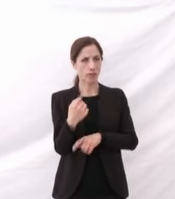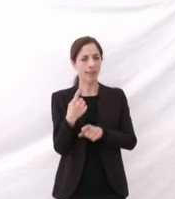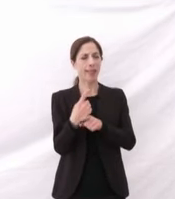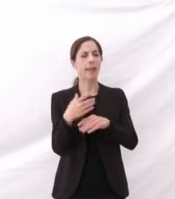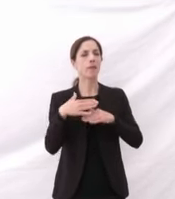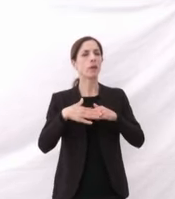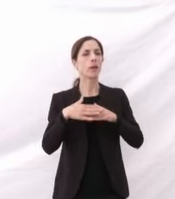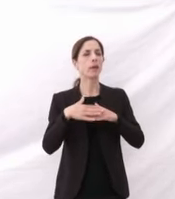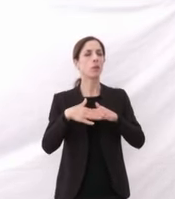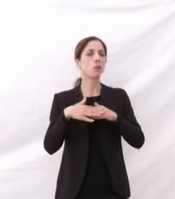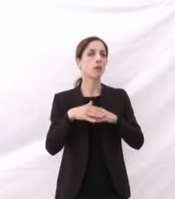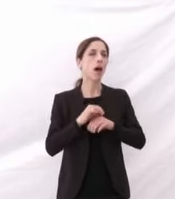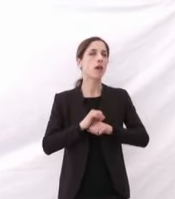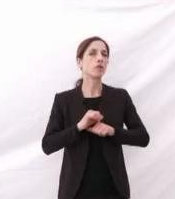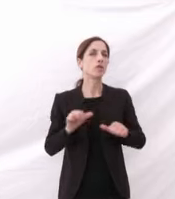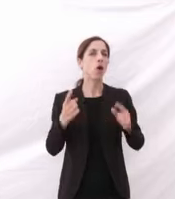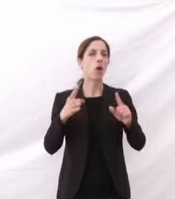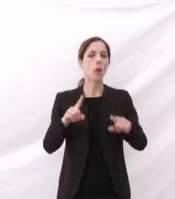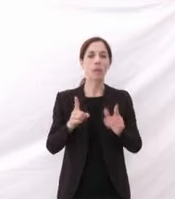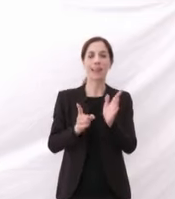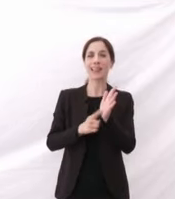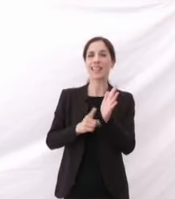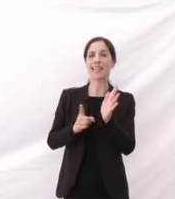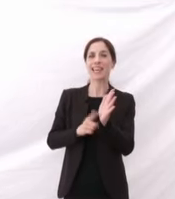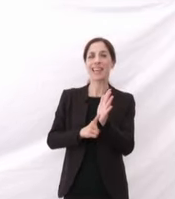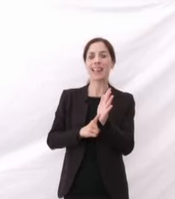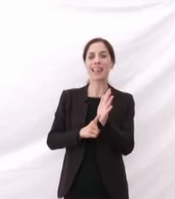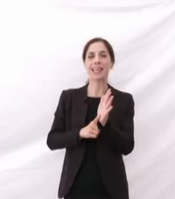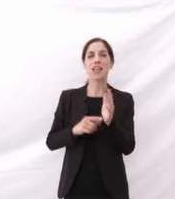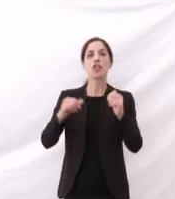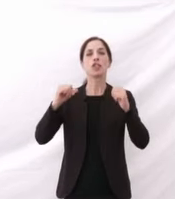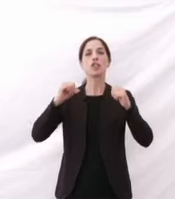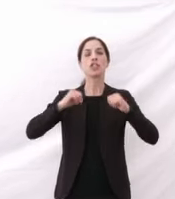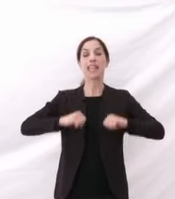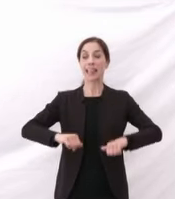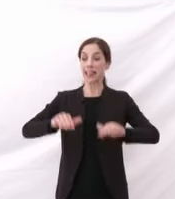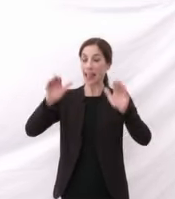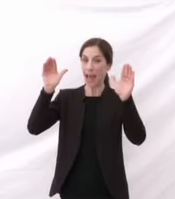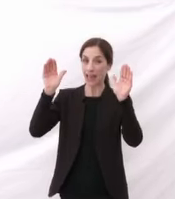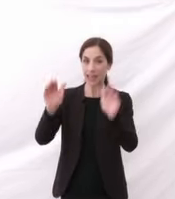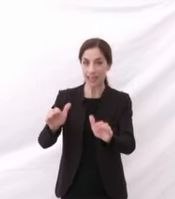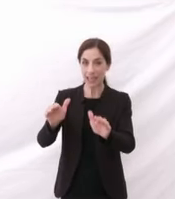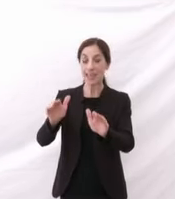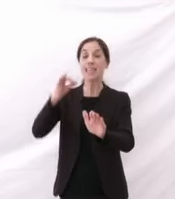per tutelare i diritti dei cittadini, non contro di essi.